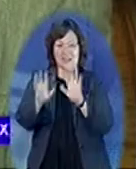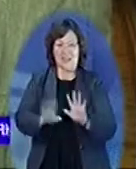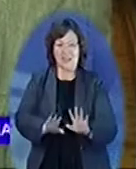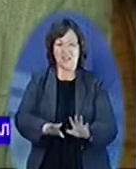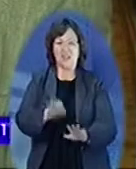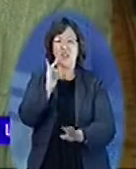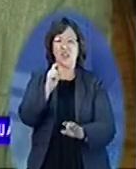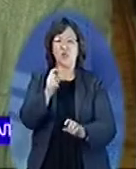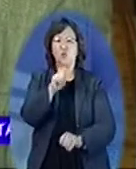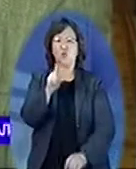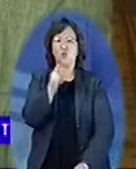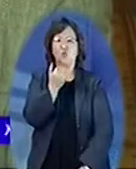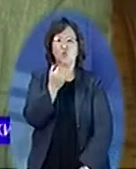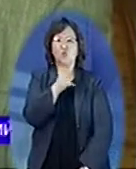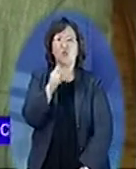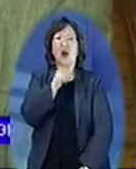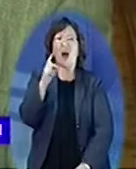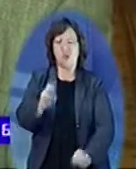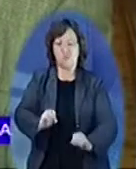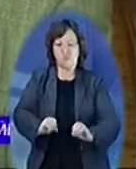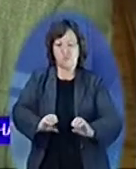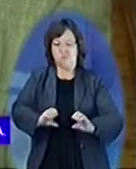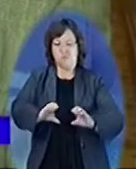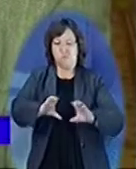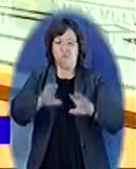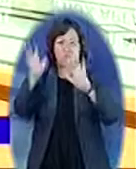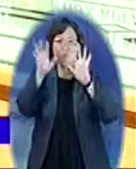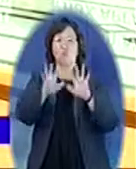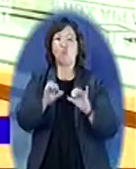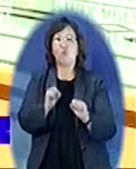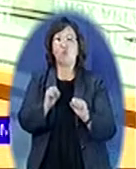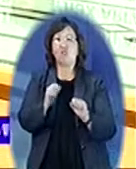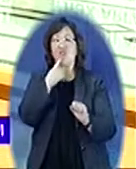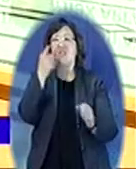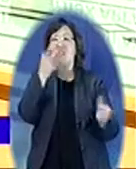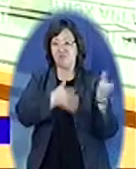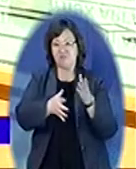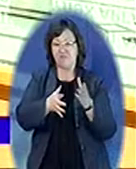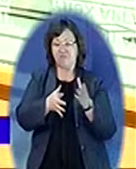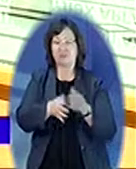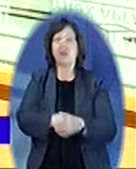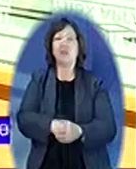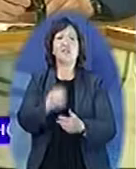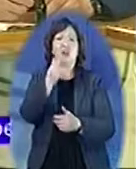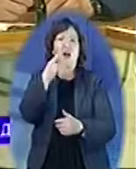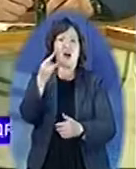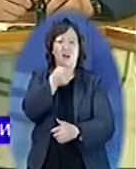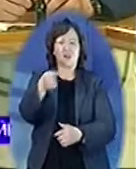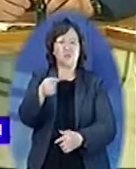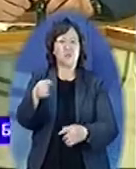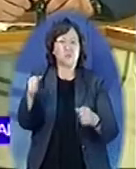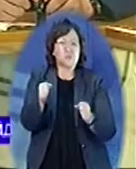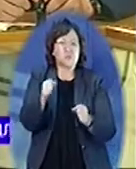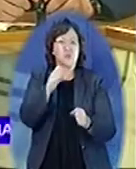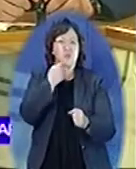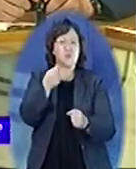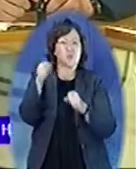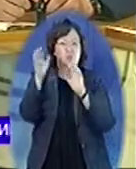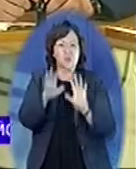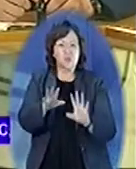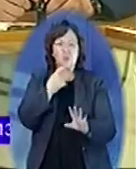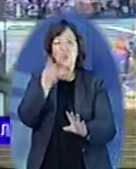ахиу орох юм байна гэсэн ийм нэгдсэн энэ зөвлөмж гаргасан. Цагаар энхүү хүндрэх тухай гадны дотны мэрэгжилтнүүд өнөртэй баталж байхад